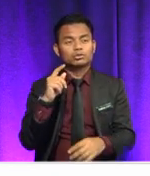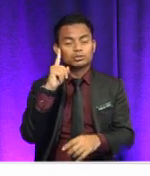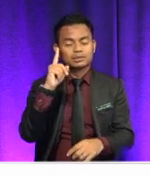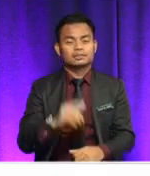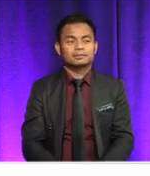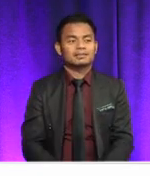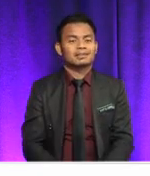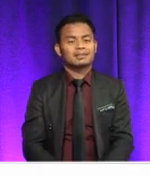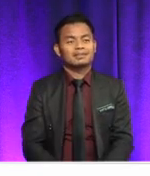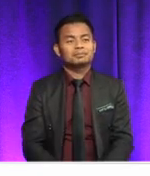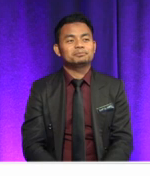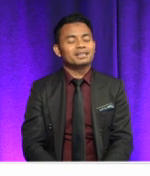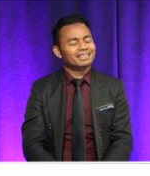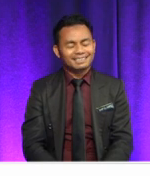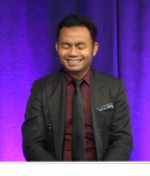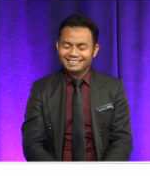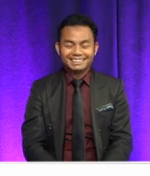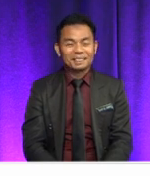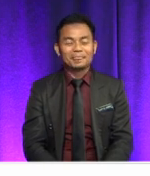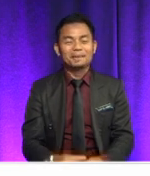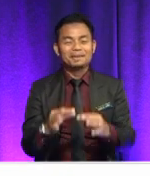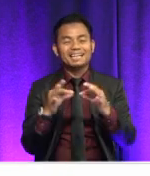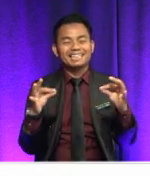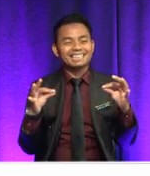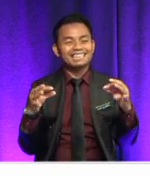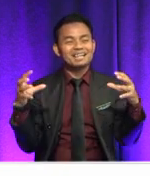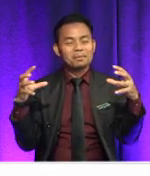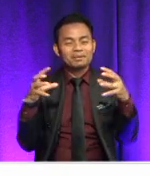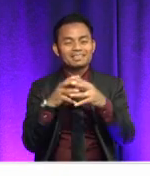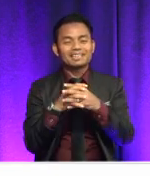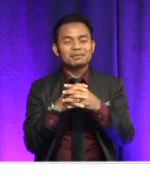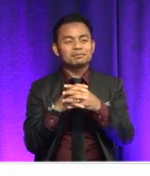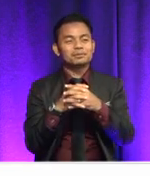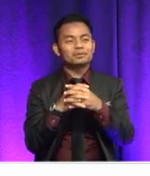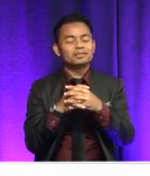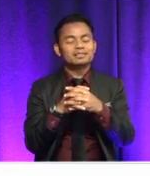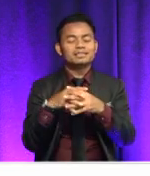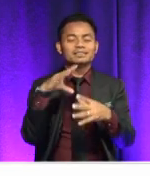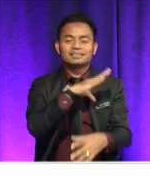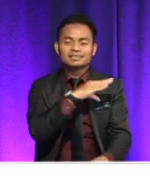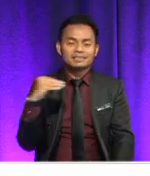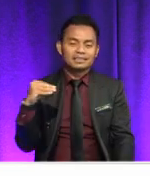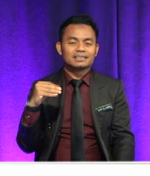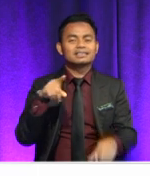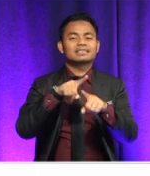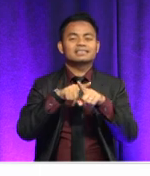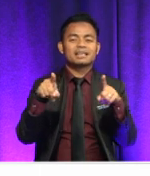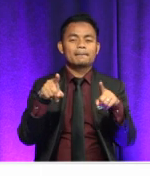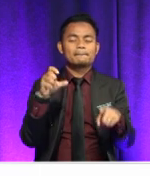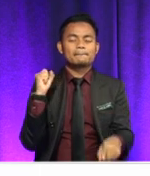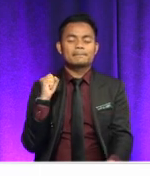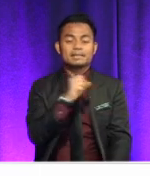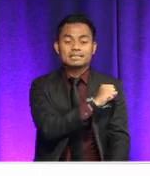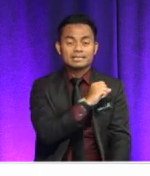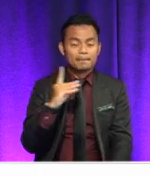kedebung Oh gitu menggunakan kata hubung seperti dan tetapi sambil serta kecuali dan